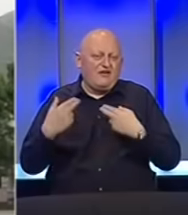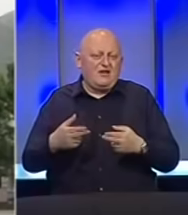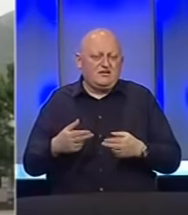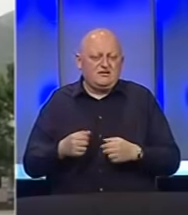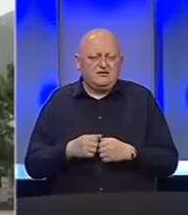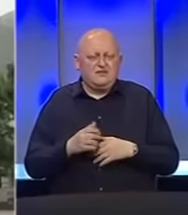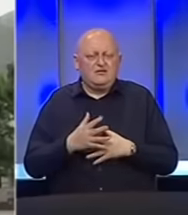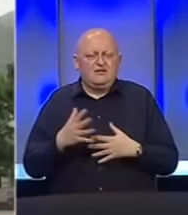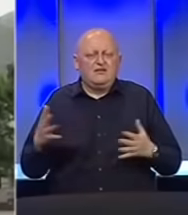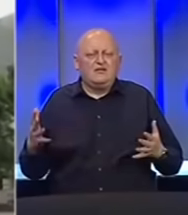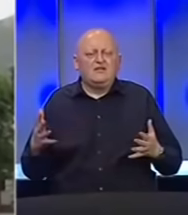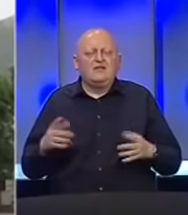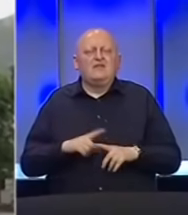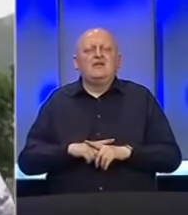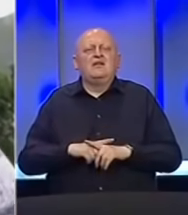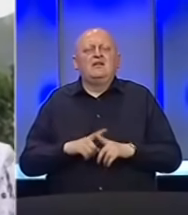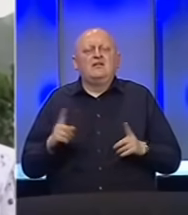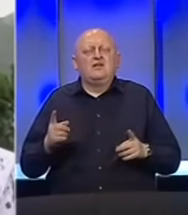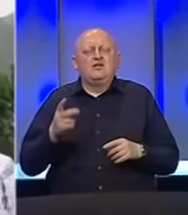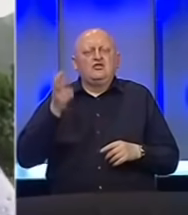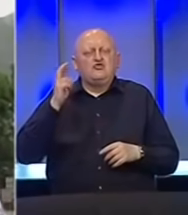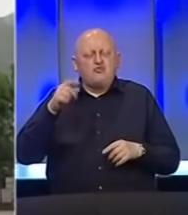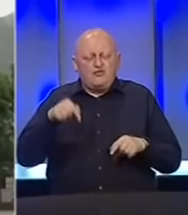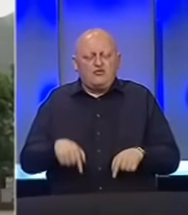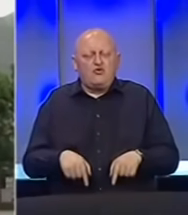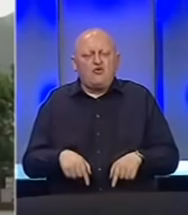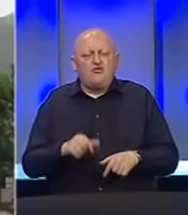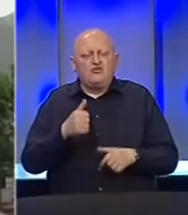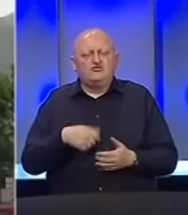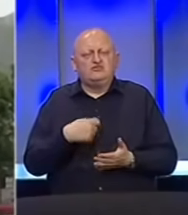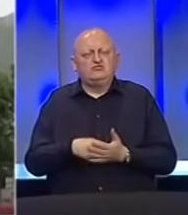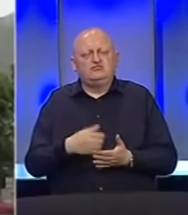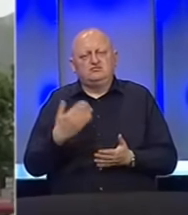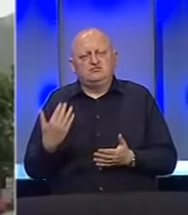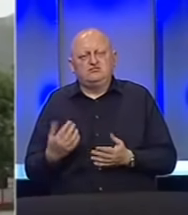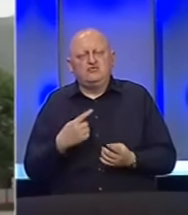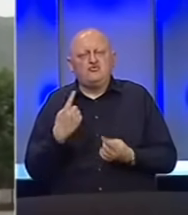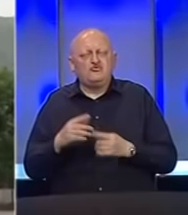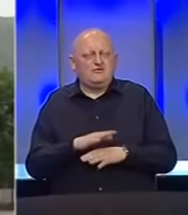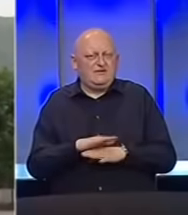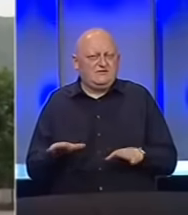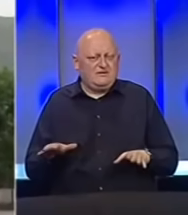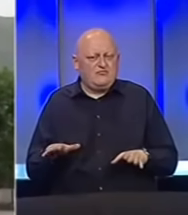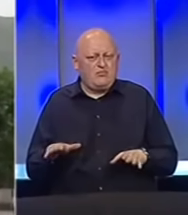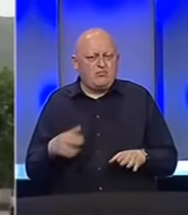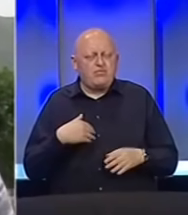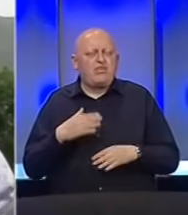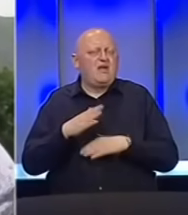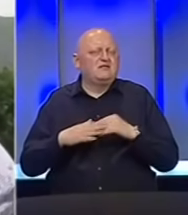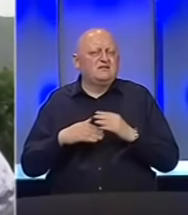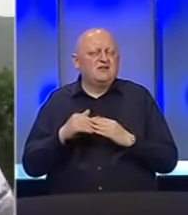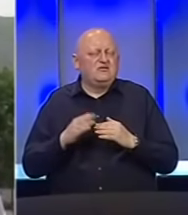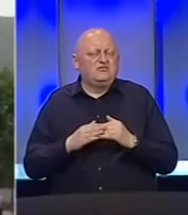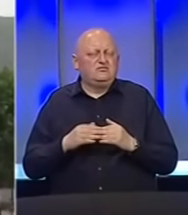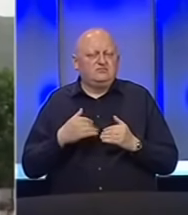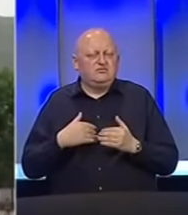Pa velika je razlika u Dubrovniku i ovdje što se tiče i plate i uslova i svega. Prezadovoljan sam i evo,